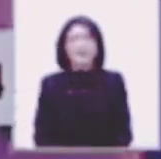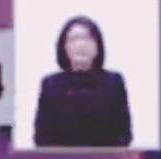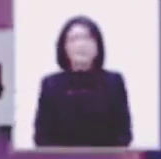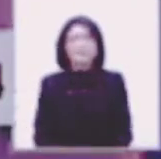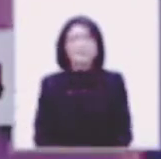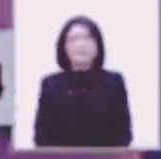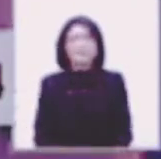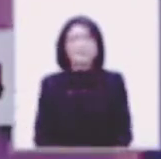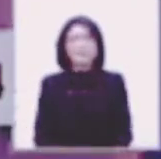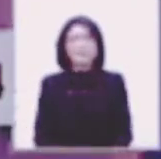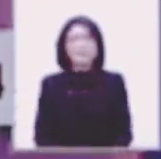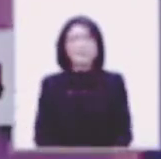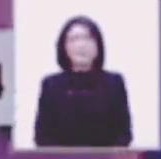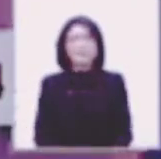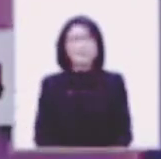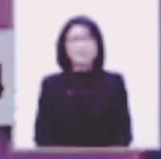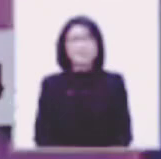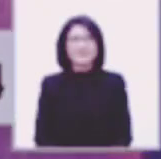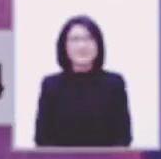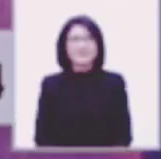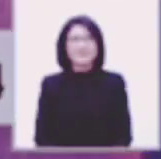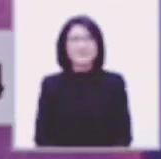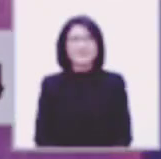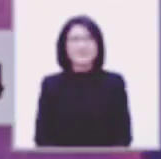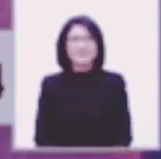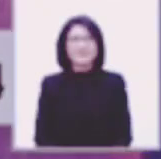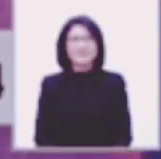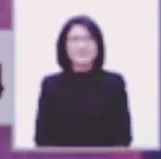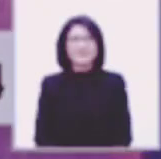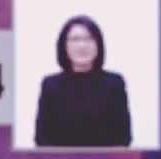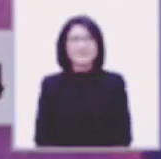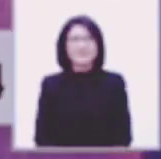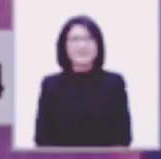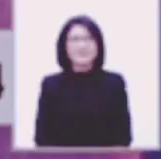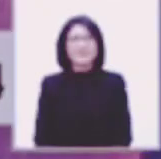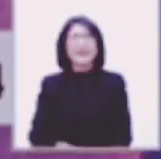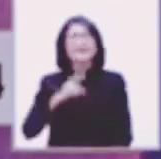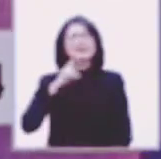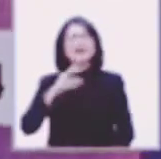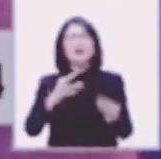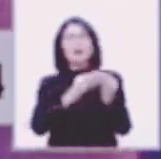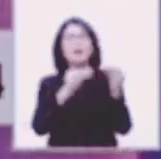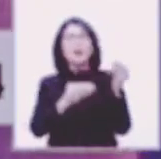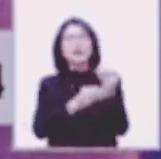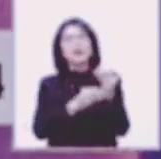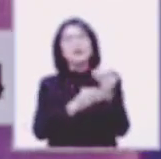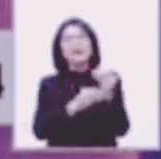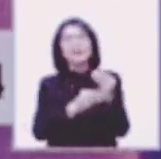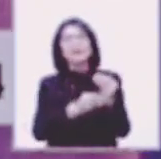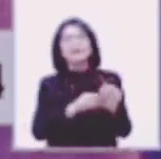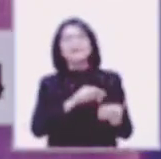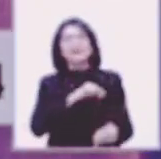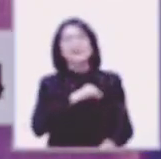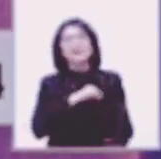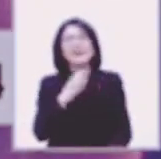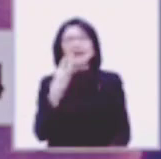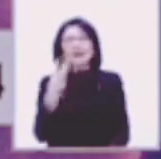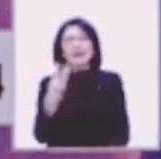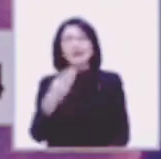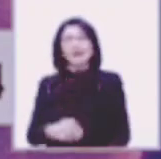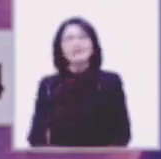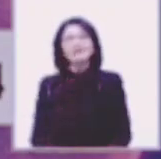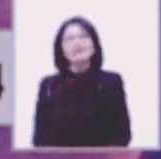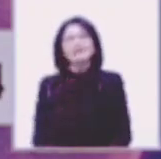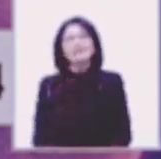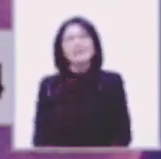Ibu. Terima kasih. Kita teruskan ya. Kami persilakan calon wakil presiden nomor 3, Bapak Mahfud MD, untuk merespon tanggapan